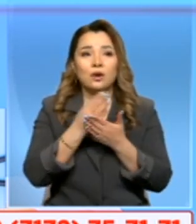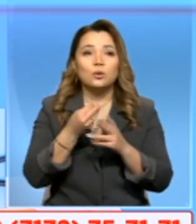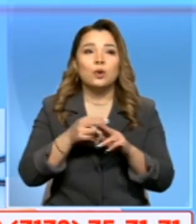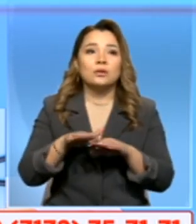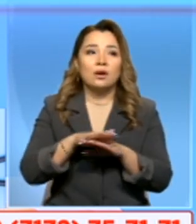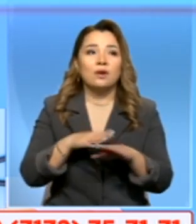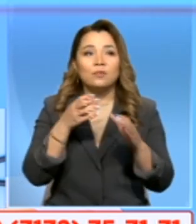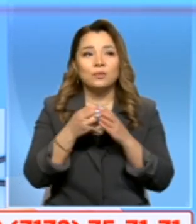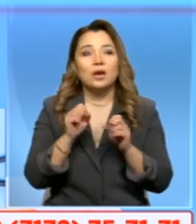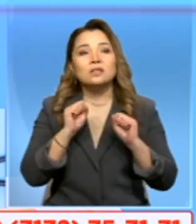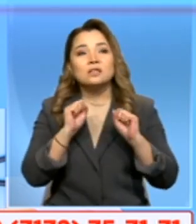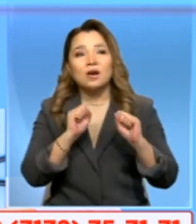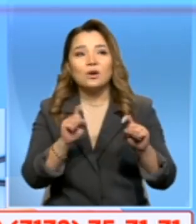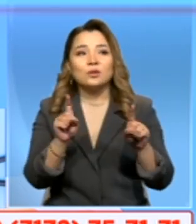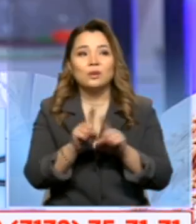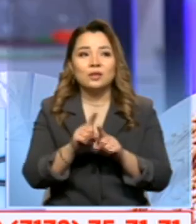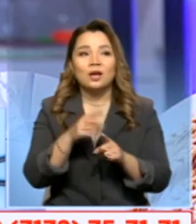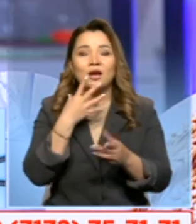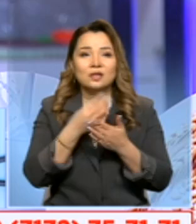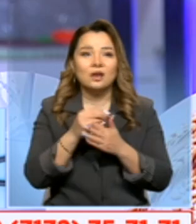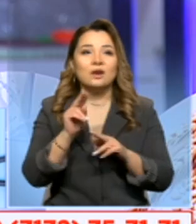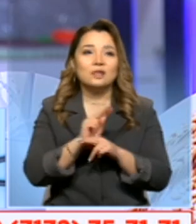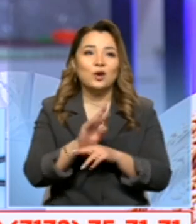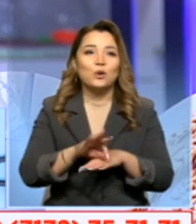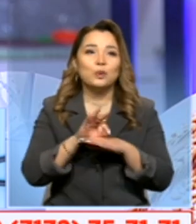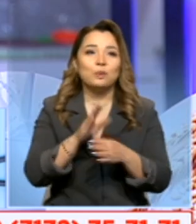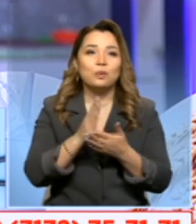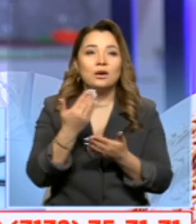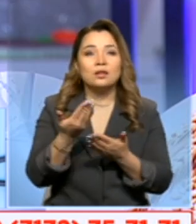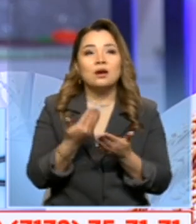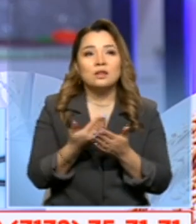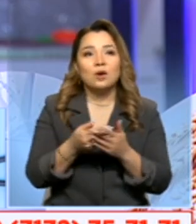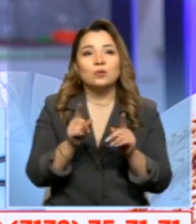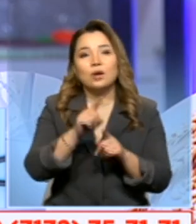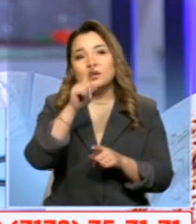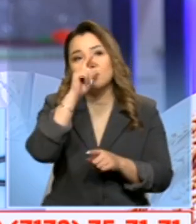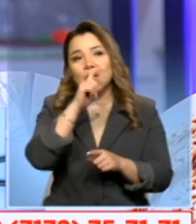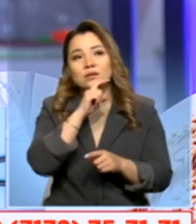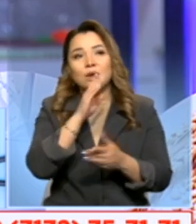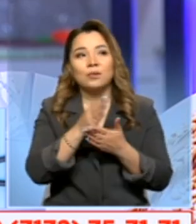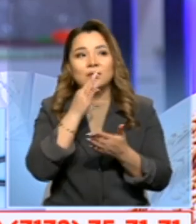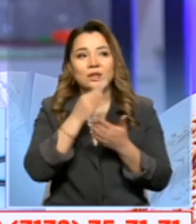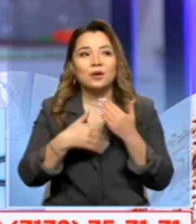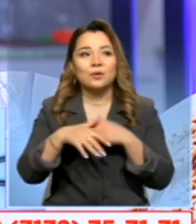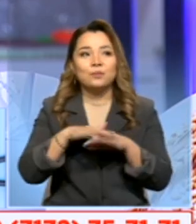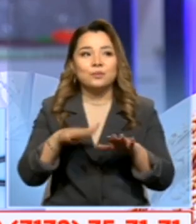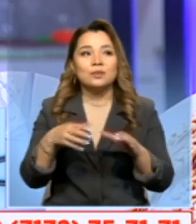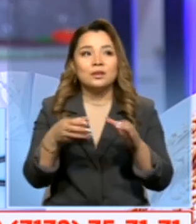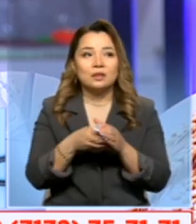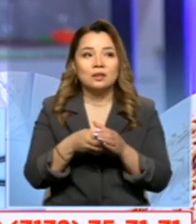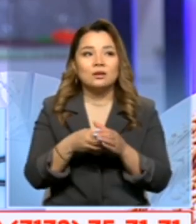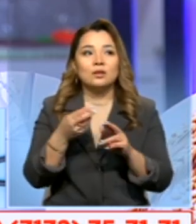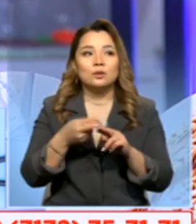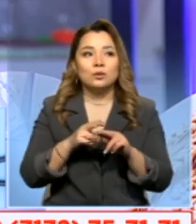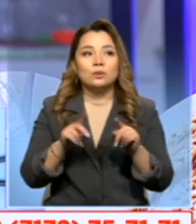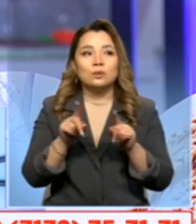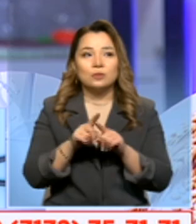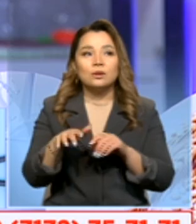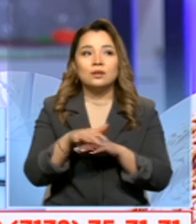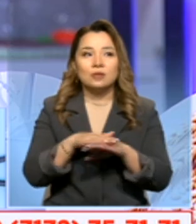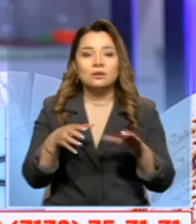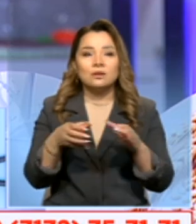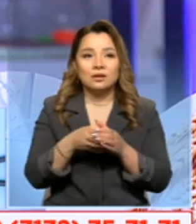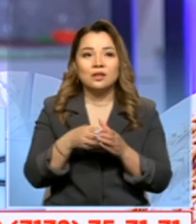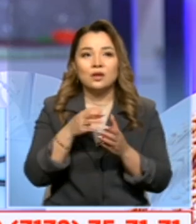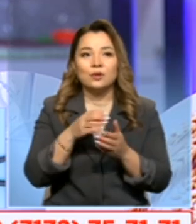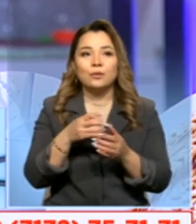өзім сақтандырып, или өзім сауым керек ба? Қараңыз. Мысалы, кейде даже түсіне түсінбей қалам. Аха, қараңыз. Өте керемет, өте